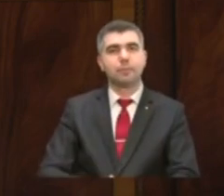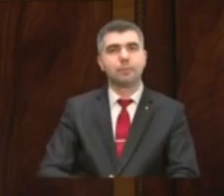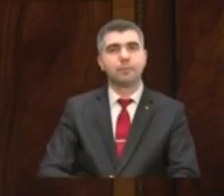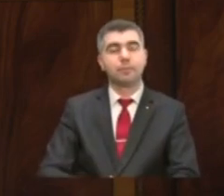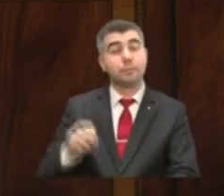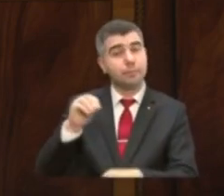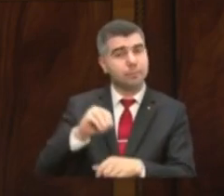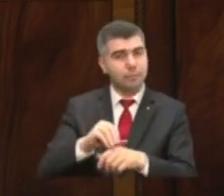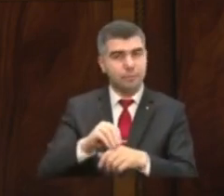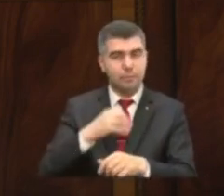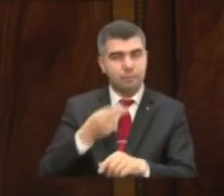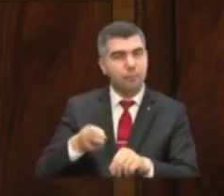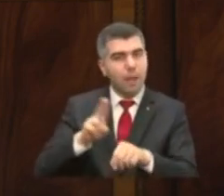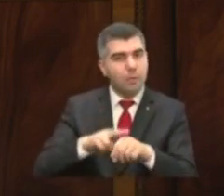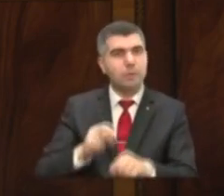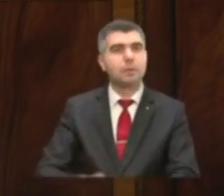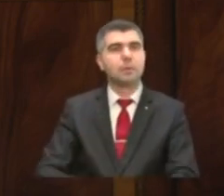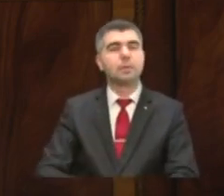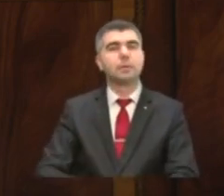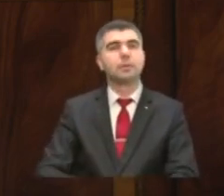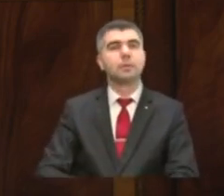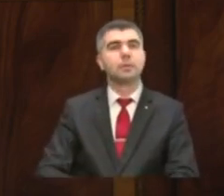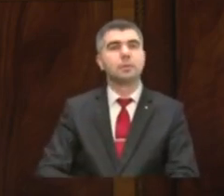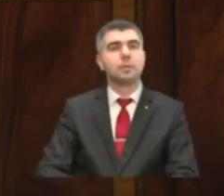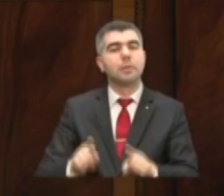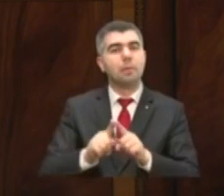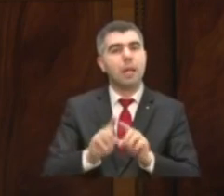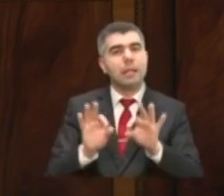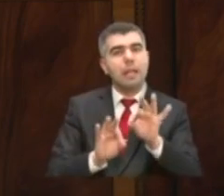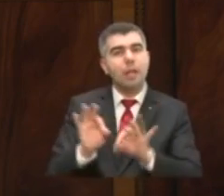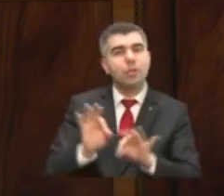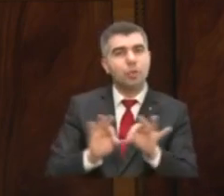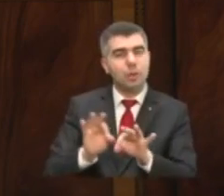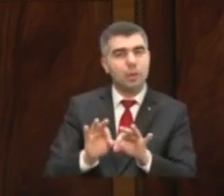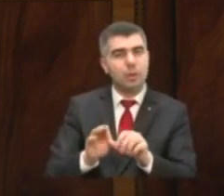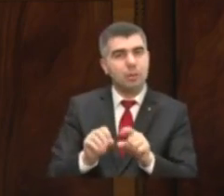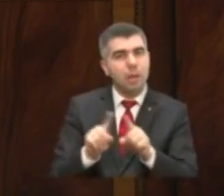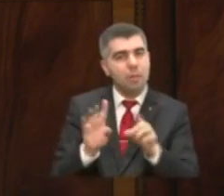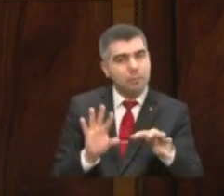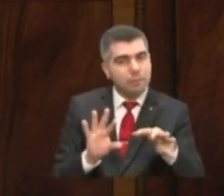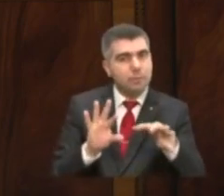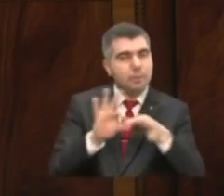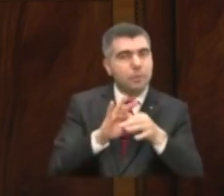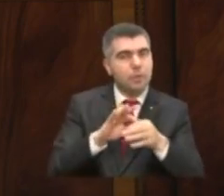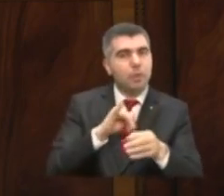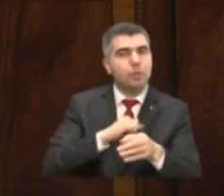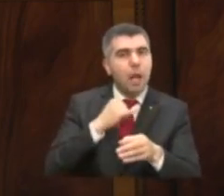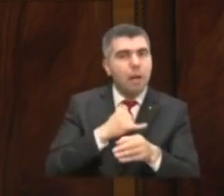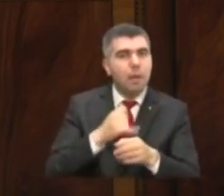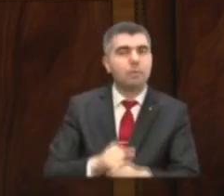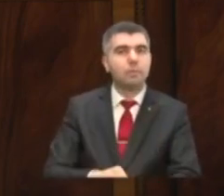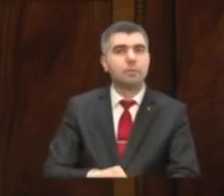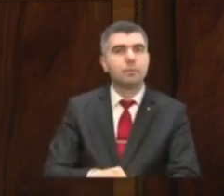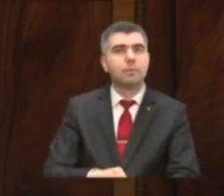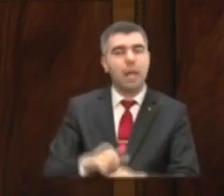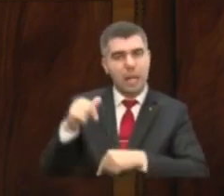مناسبة سيد رئيس الحكومة بس نأكدوا على أنه اليوم الاستراتيجية الوطنية المندمجة للشباب اللي ما بقاتش غيتم الاعتماد ديالها،